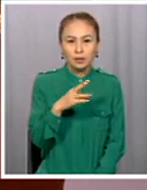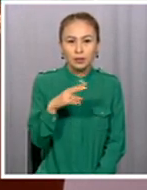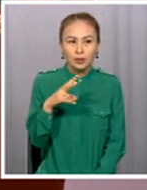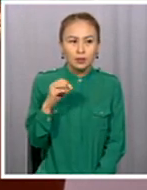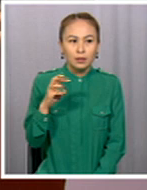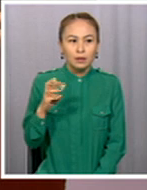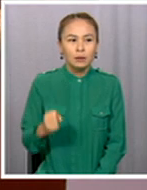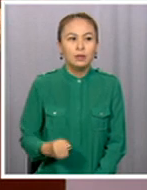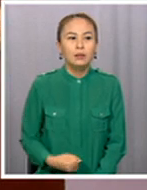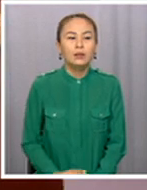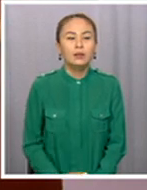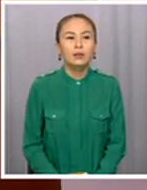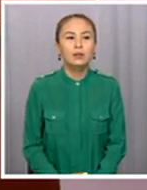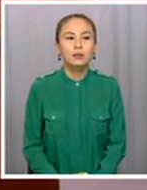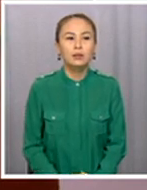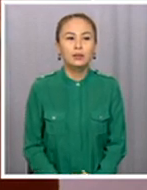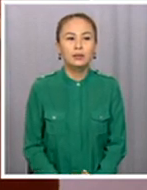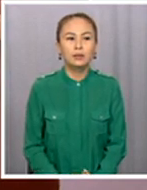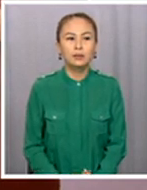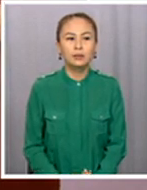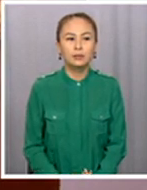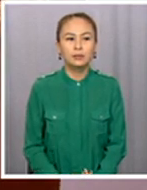Эмблема.